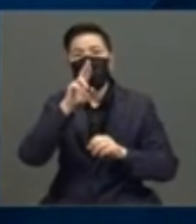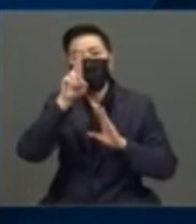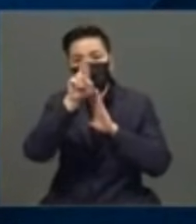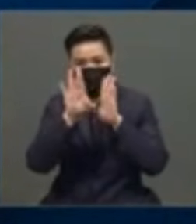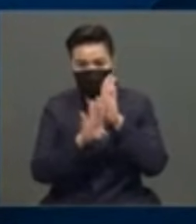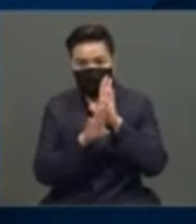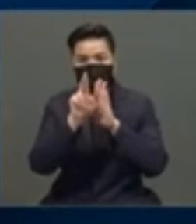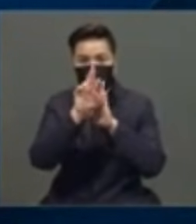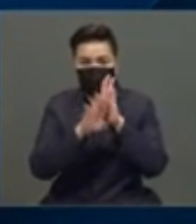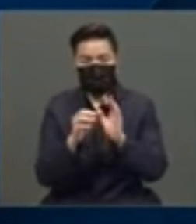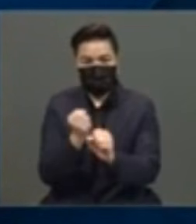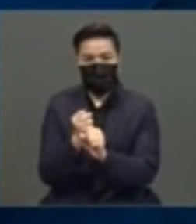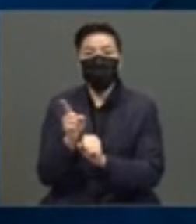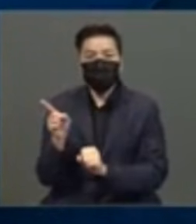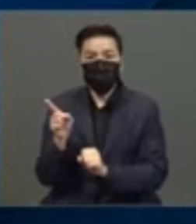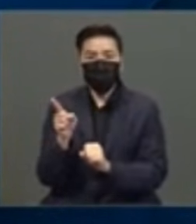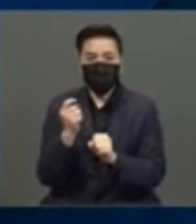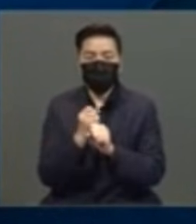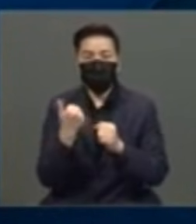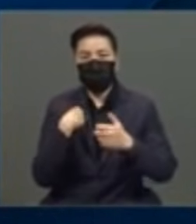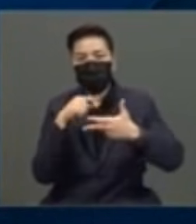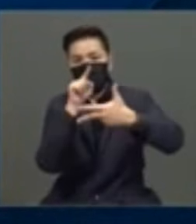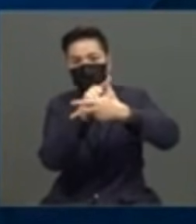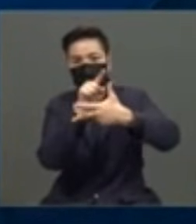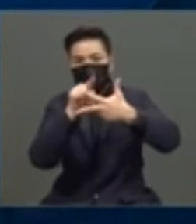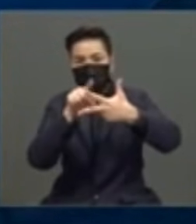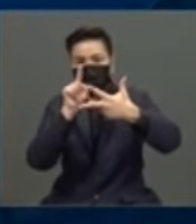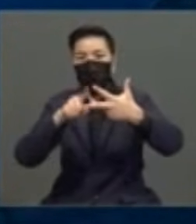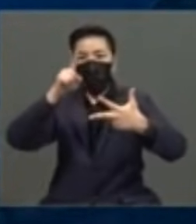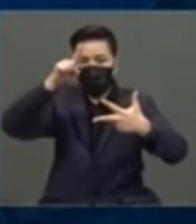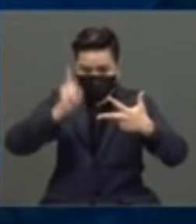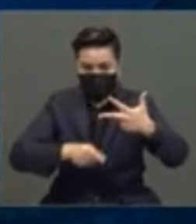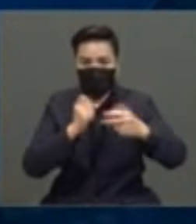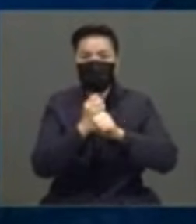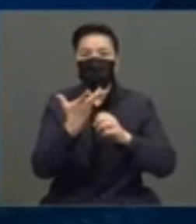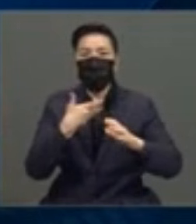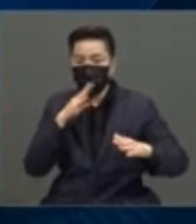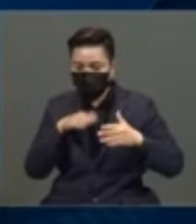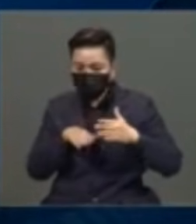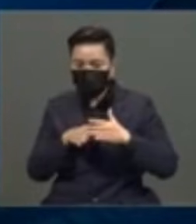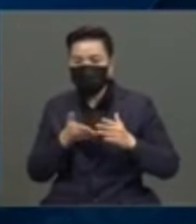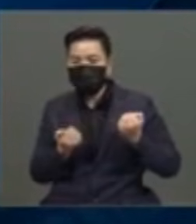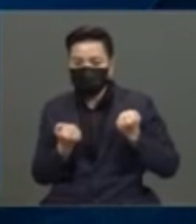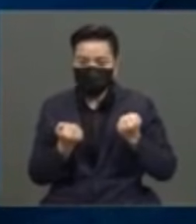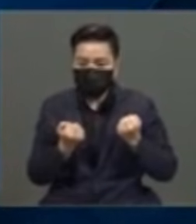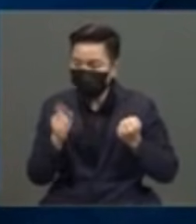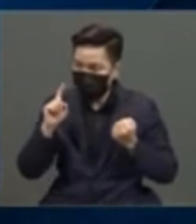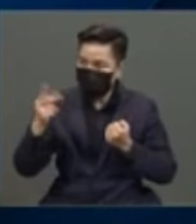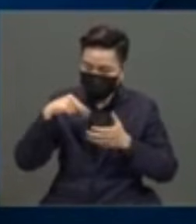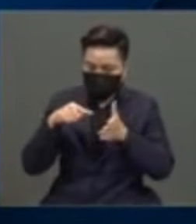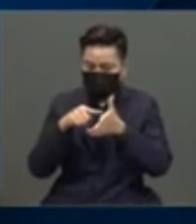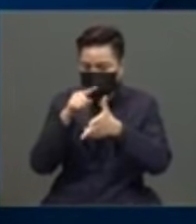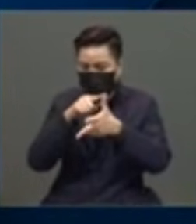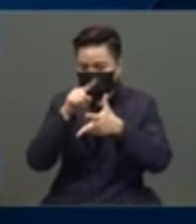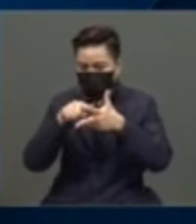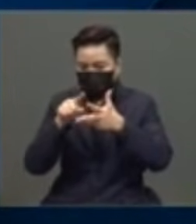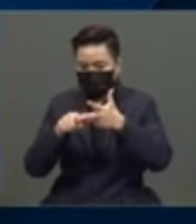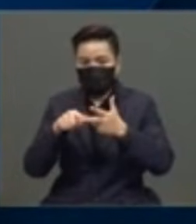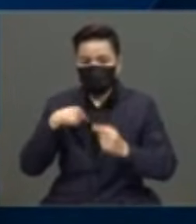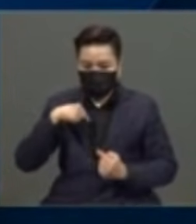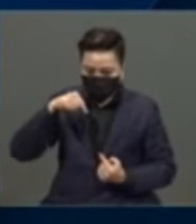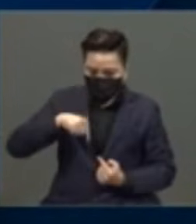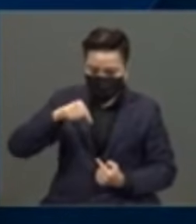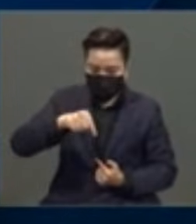บตรงนี้อยู่3เรื่องต่างๆเหล่านี้จะได้รับการตรวจอยู่ในด่านต่